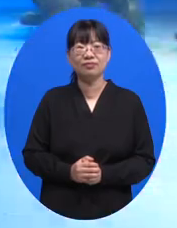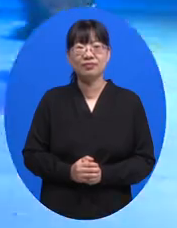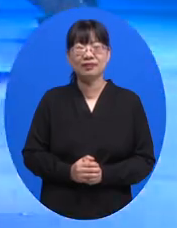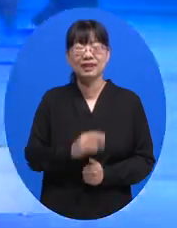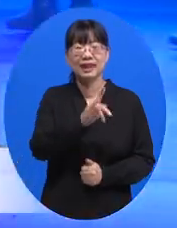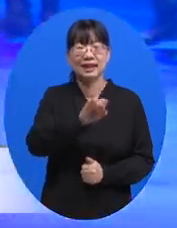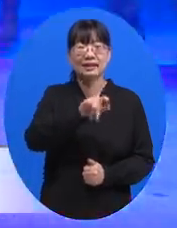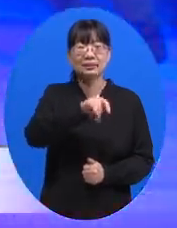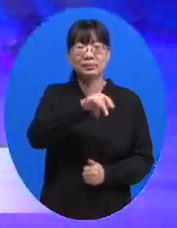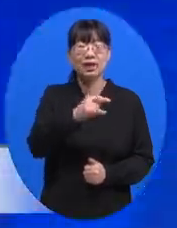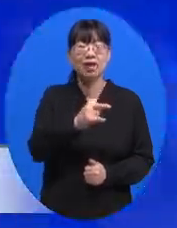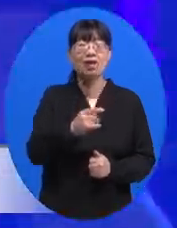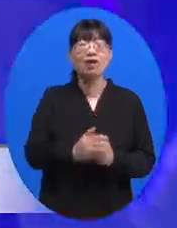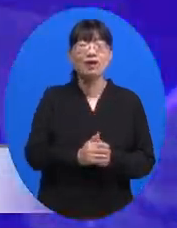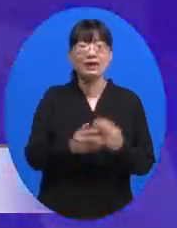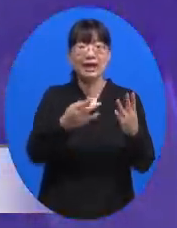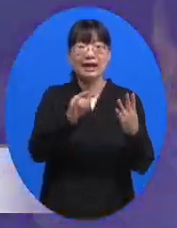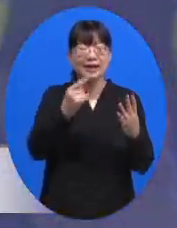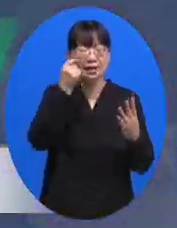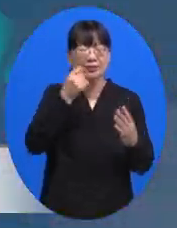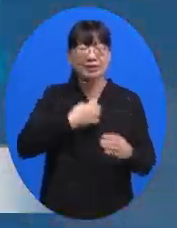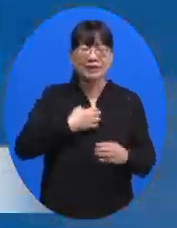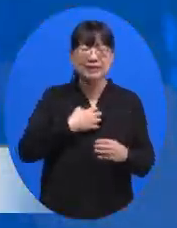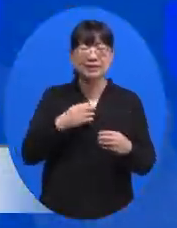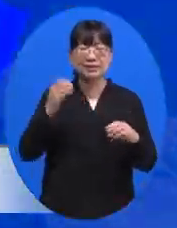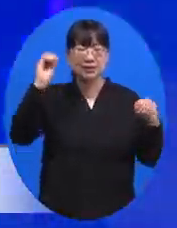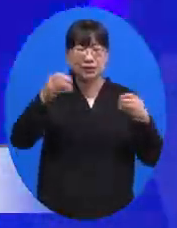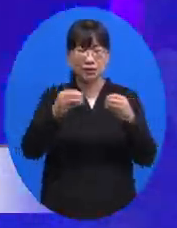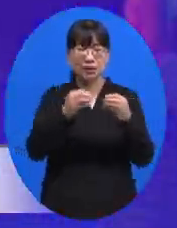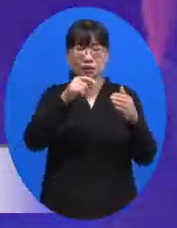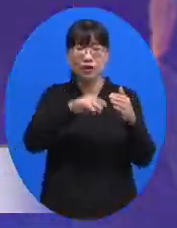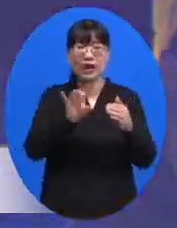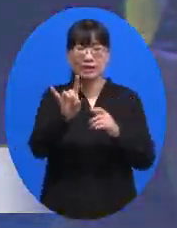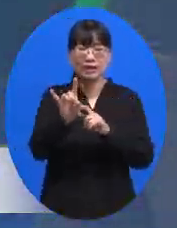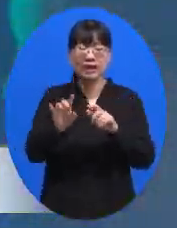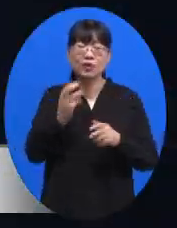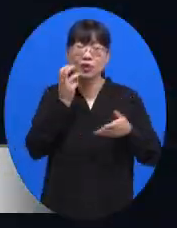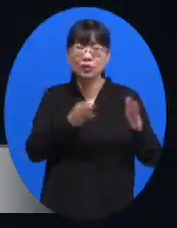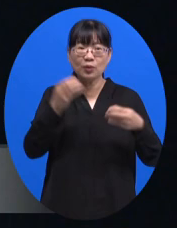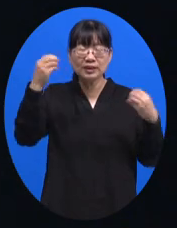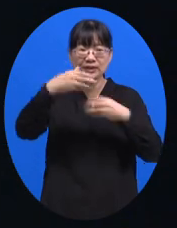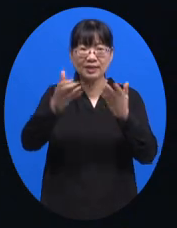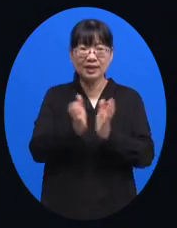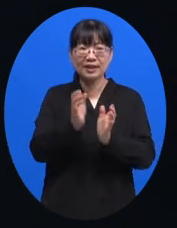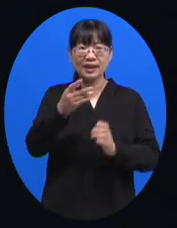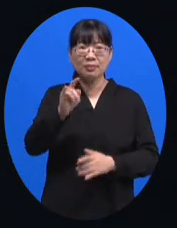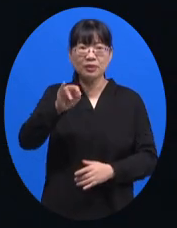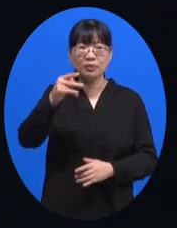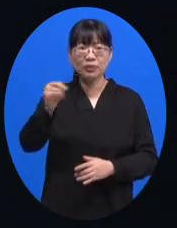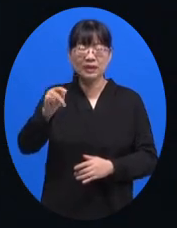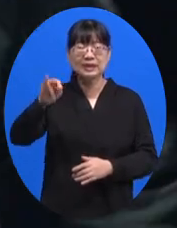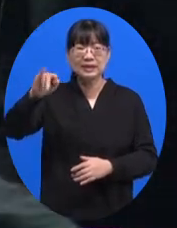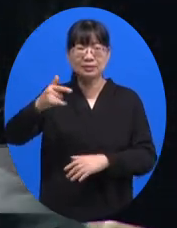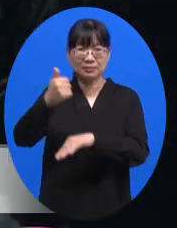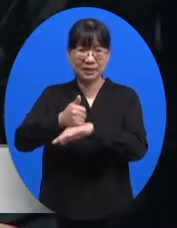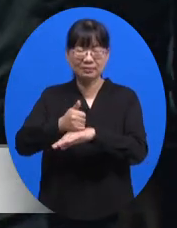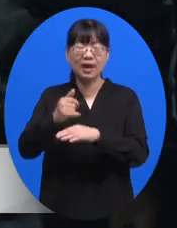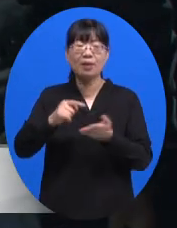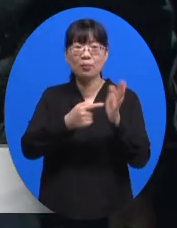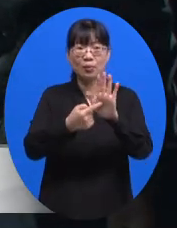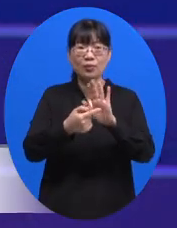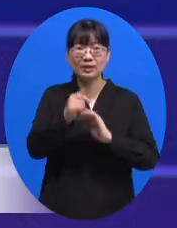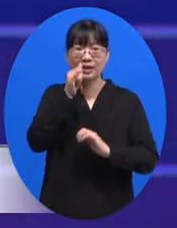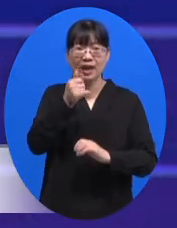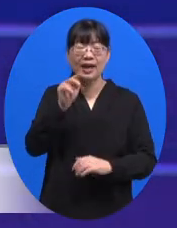윌리엄 셰익스피어의 4대 비극 중 하나인 맥베스가 경기도 극단의 올해 레퍼토리 시즌 마지막 작품으로 무대에 오릅니다. 이번